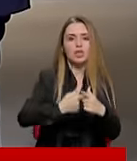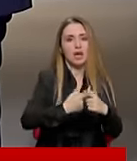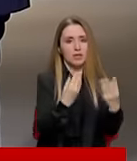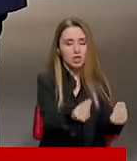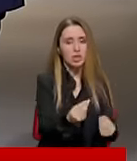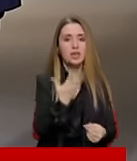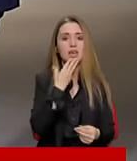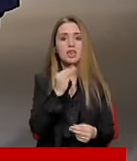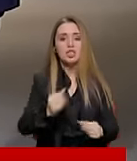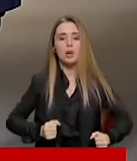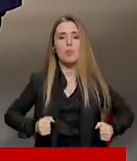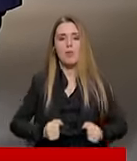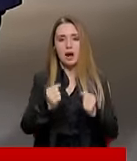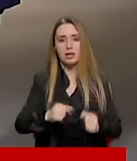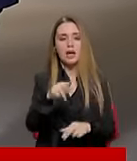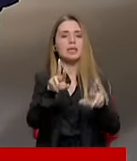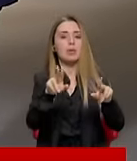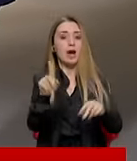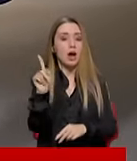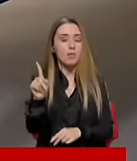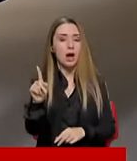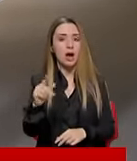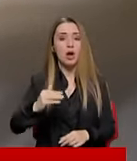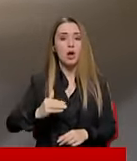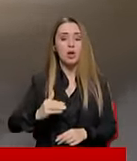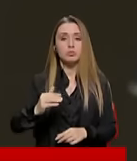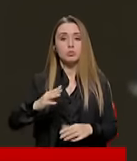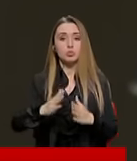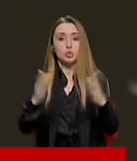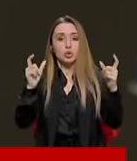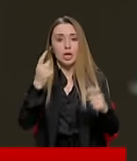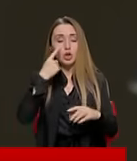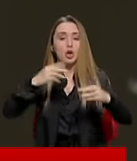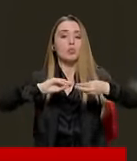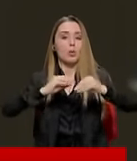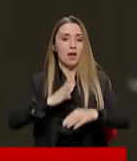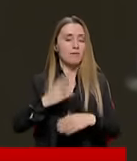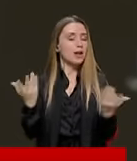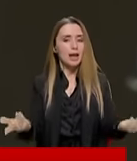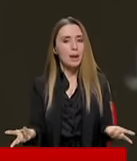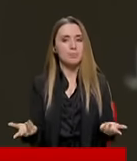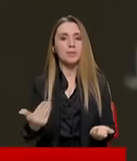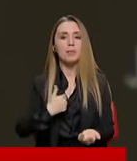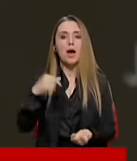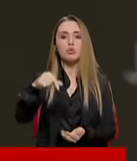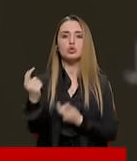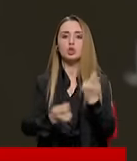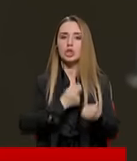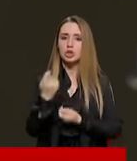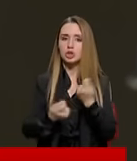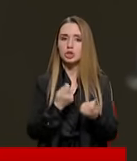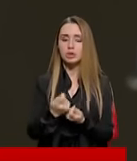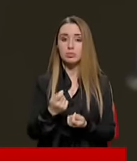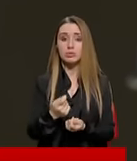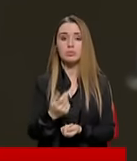Yani bizim gençlik parkındaki gibi ama büyüklerin birçoğunda şöyle sorunlar var Eee Eğer ben bunu çalıştırırım